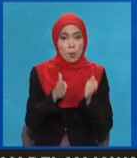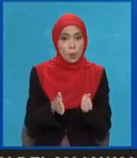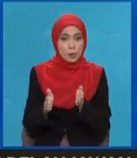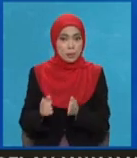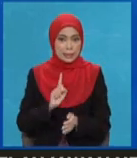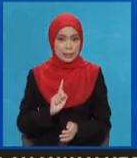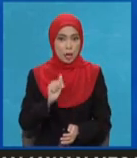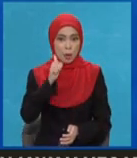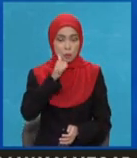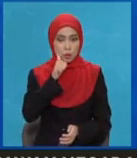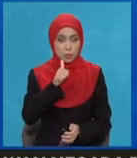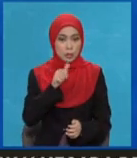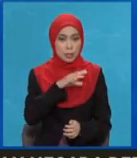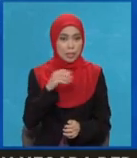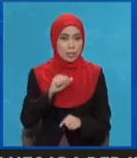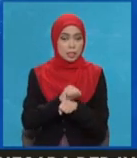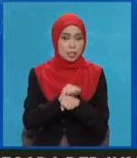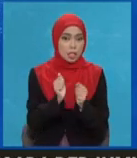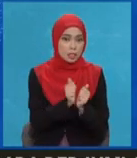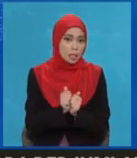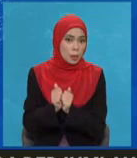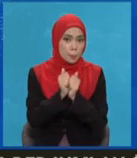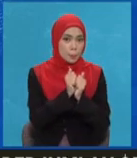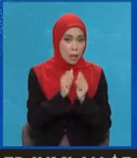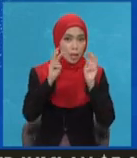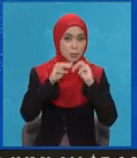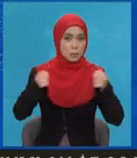dengan kerjasama ahli Jawa Tengah